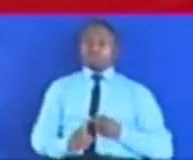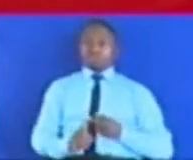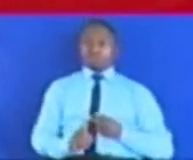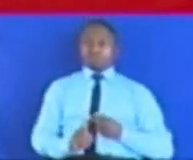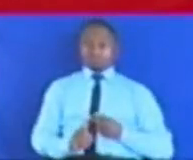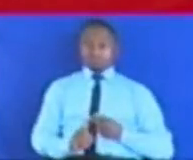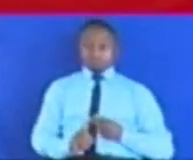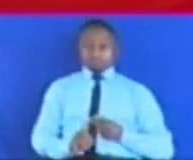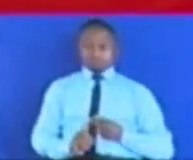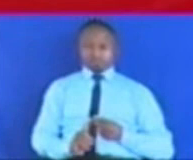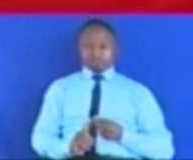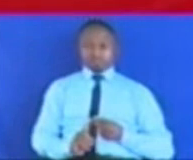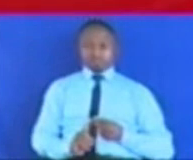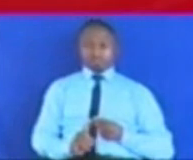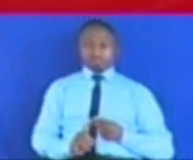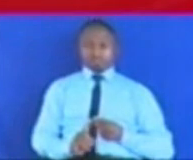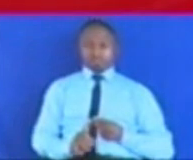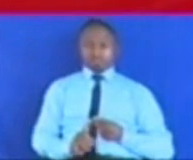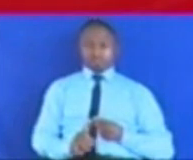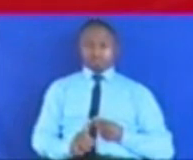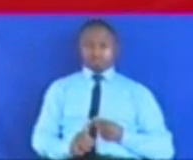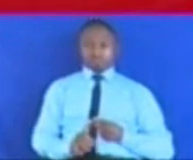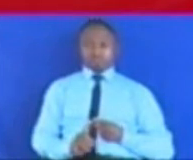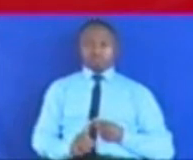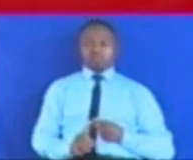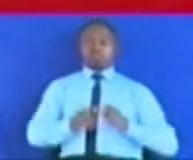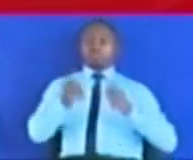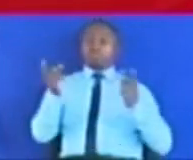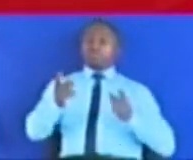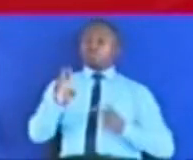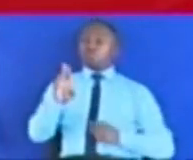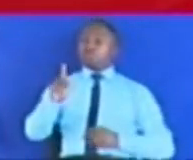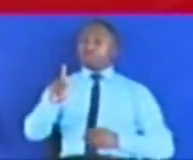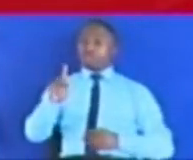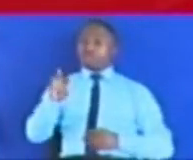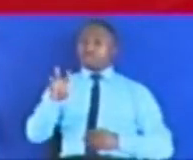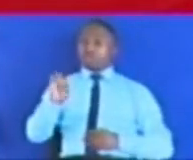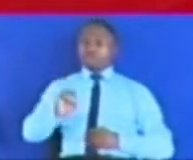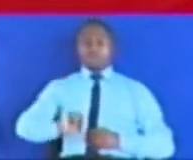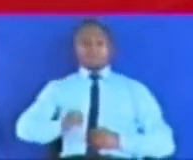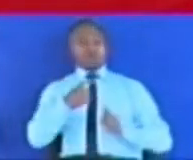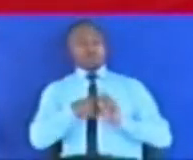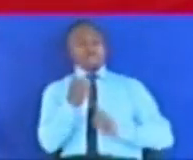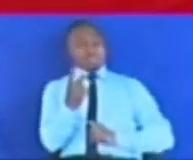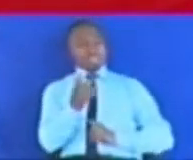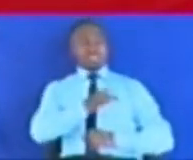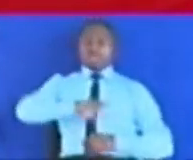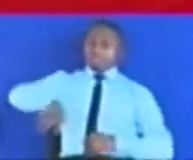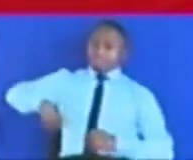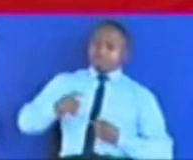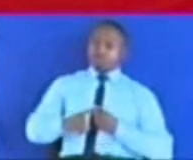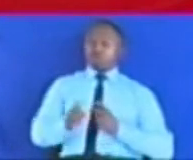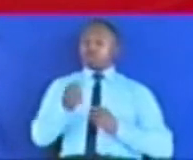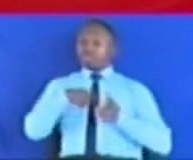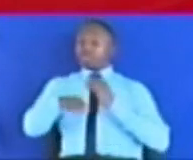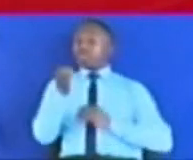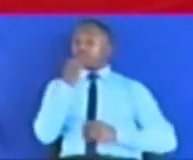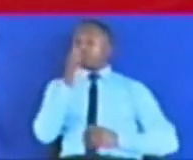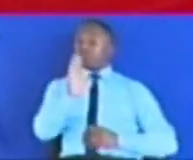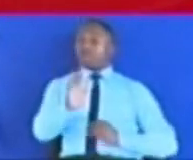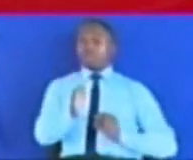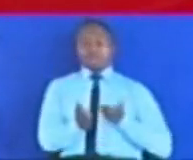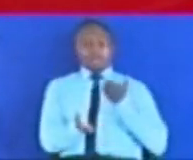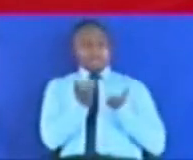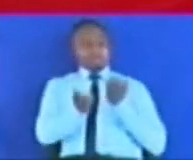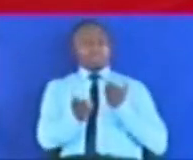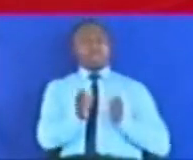13.5 milioni ziliibiwa. Lakini pia Ukelewe milioni 200 ziliibiwa. Na kwenye taarifa yake huku ya tathmini